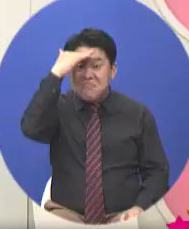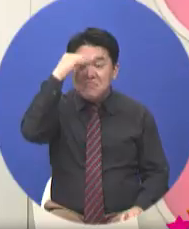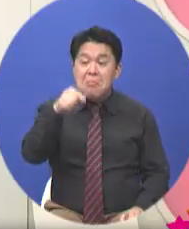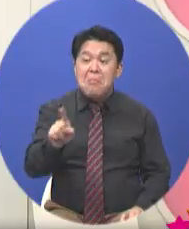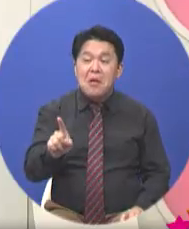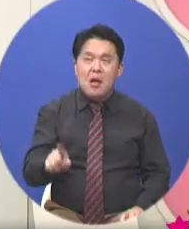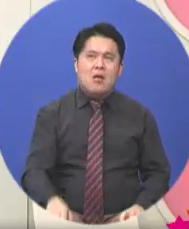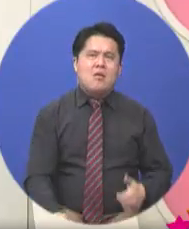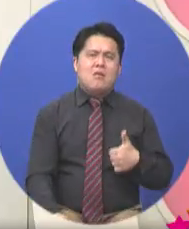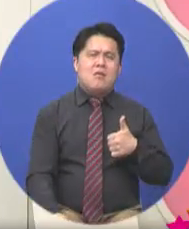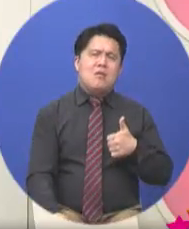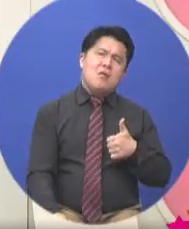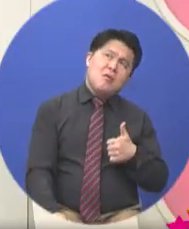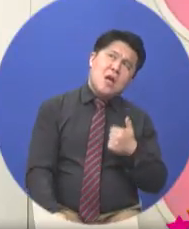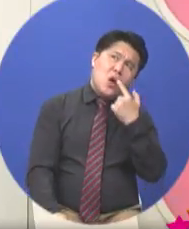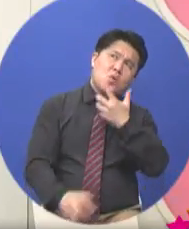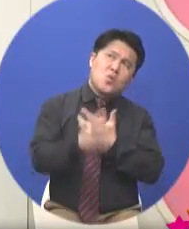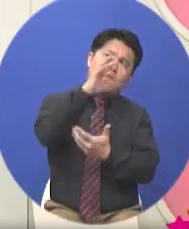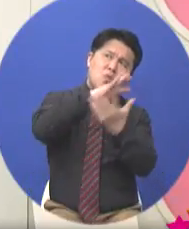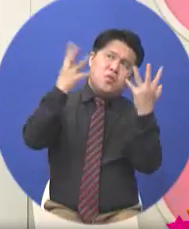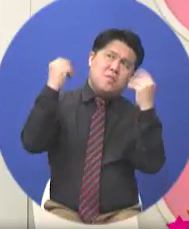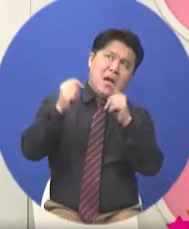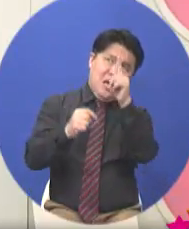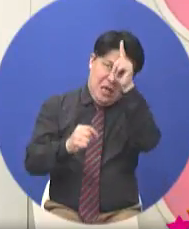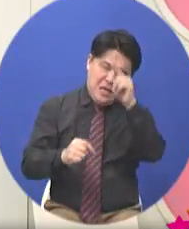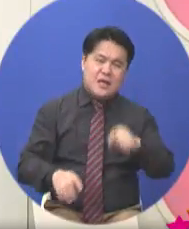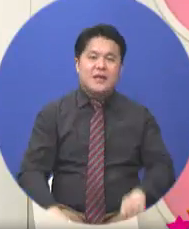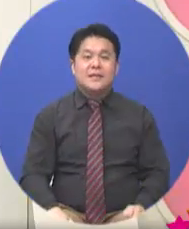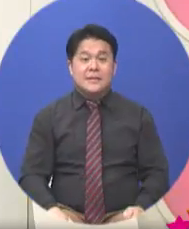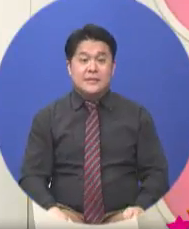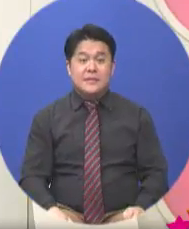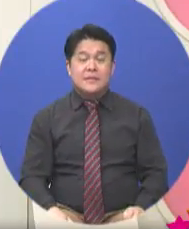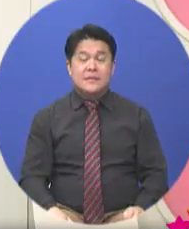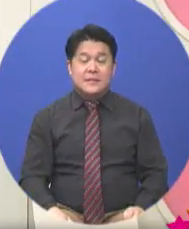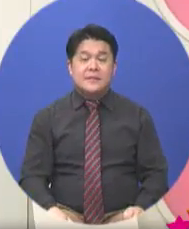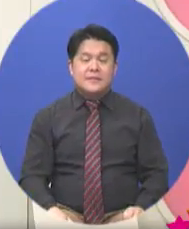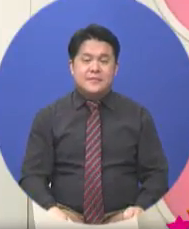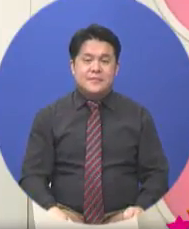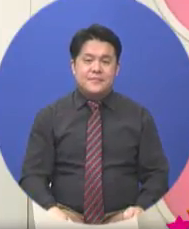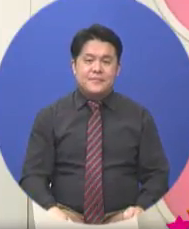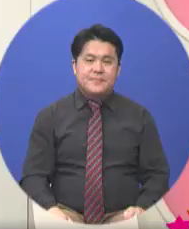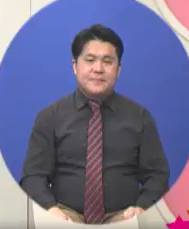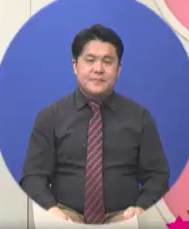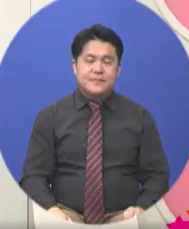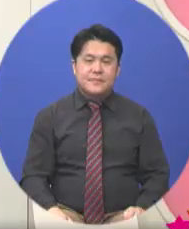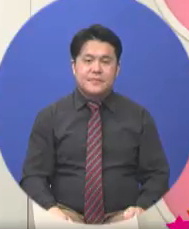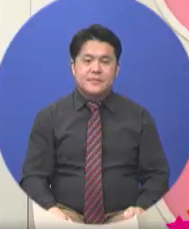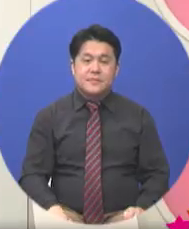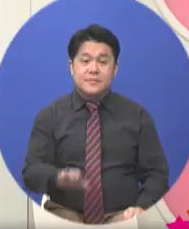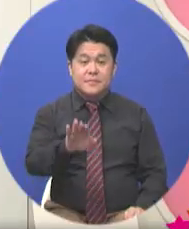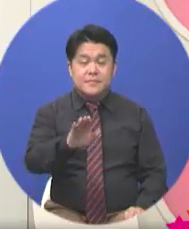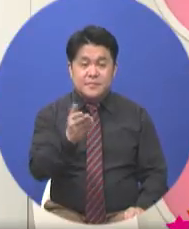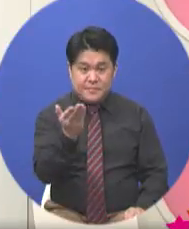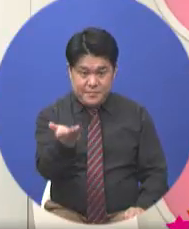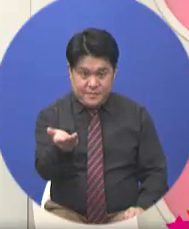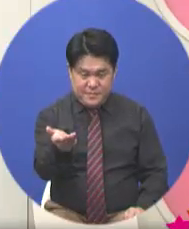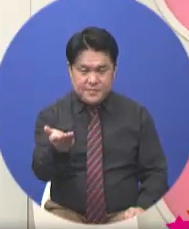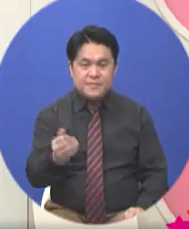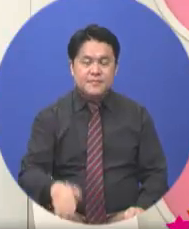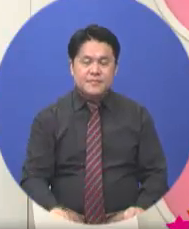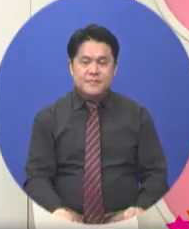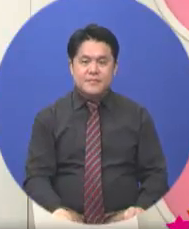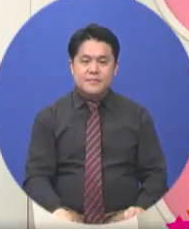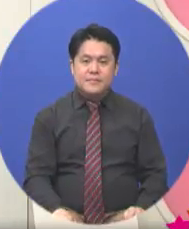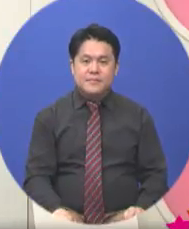남해 오늘 날씨가 굉장히 구름이 많이 끼가 있습니다. 지금. 그래요. 네. 흐려요. 예. 그 강종권님은